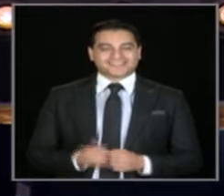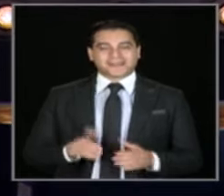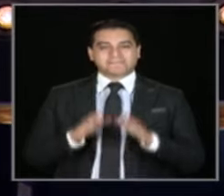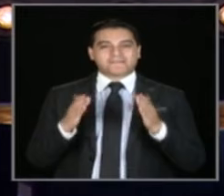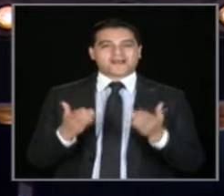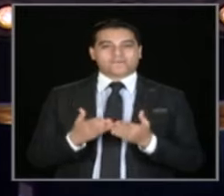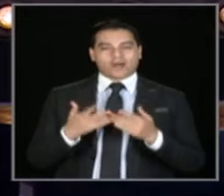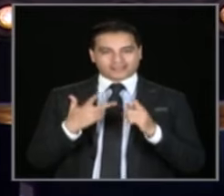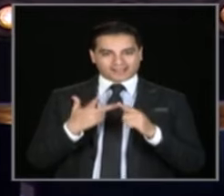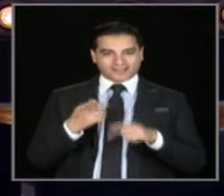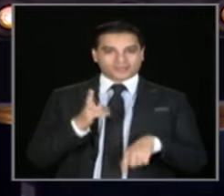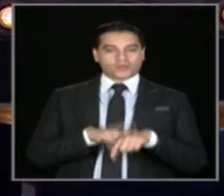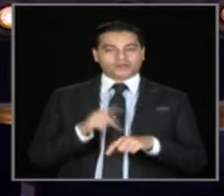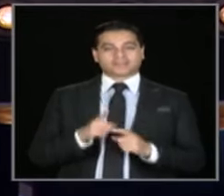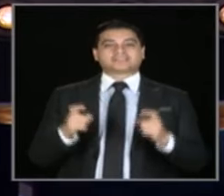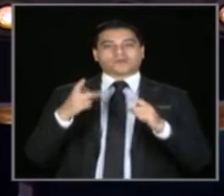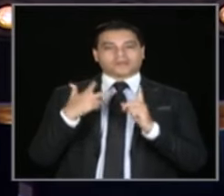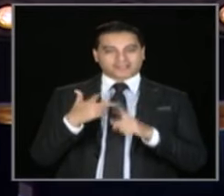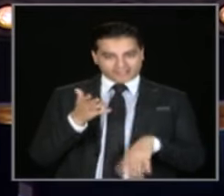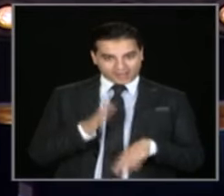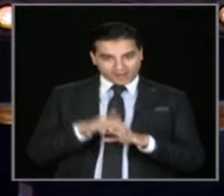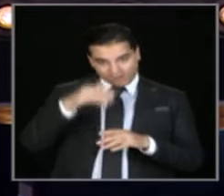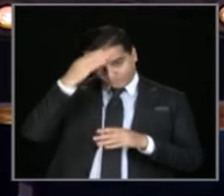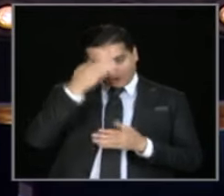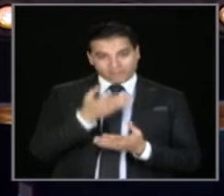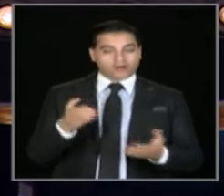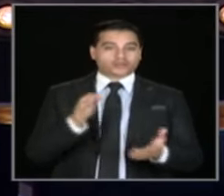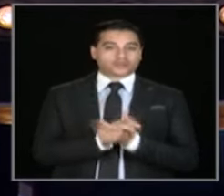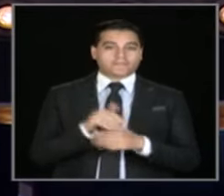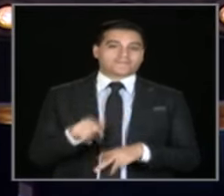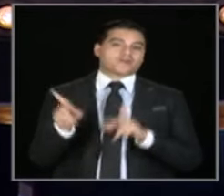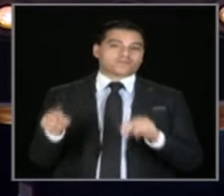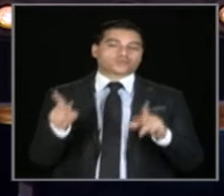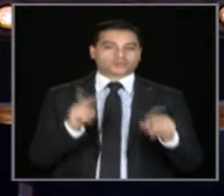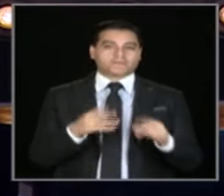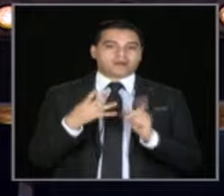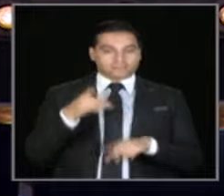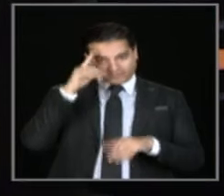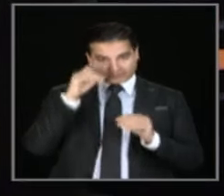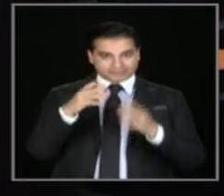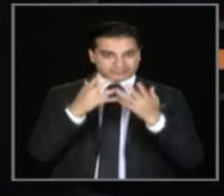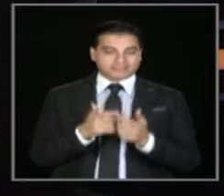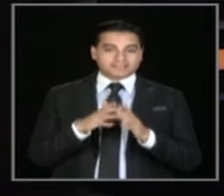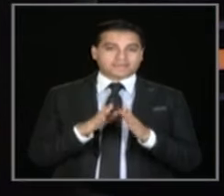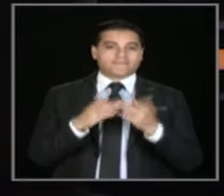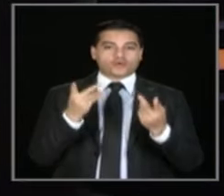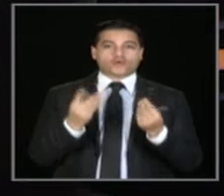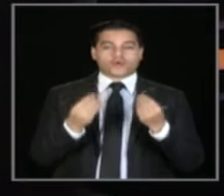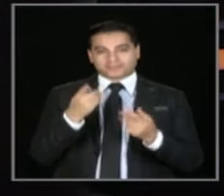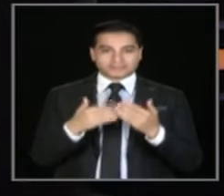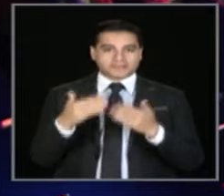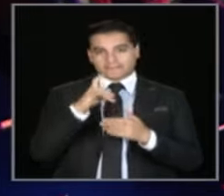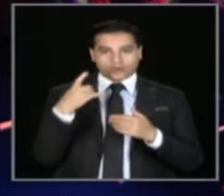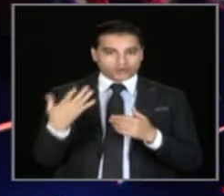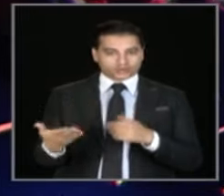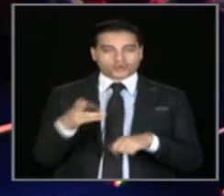المجموعة الثالثة والجولة الثالثة في العباقرة أصحاب الموسم الرابع، وهفكركم بالنتيجة. كوميكس متقدمين